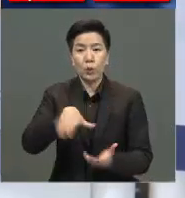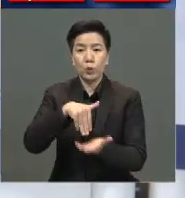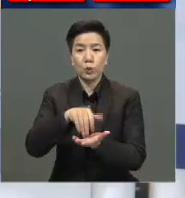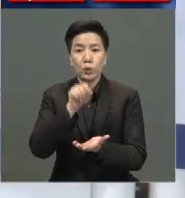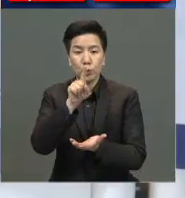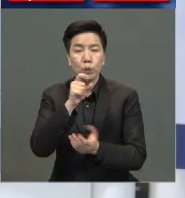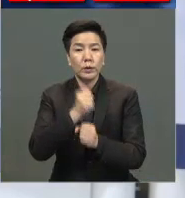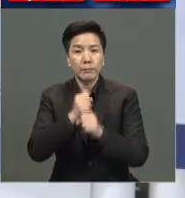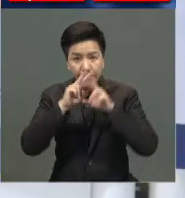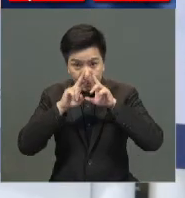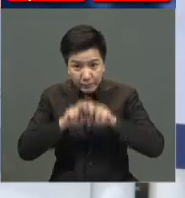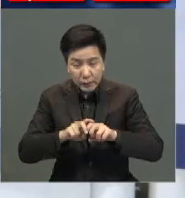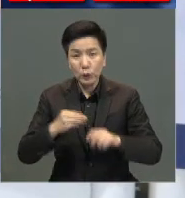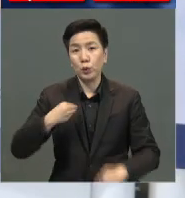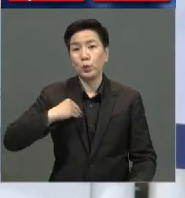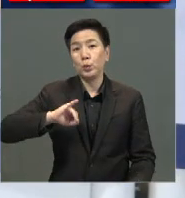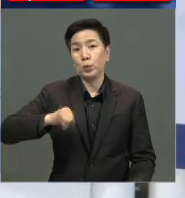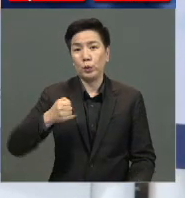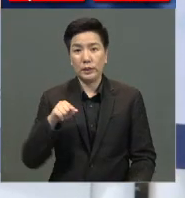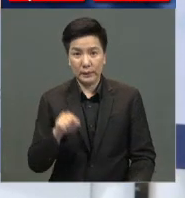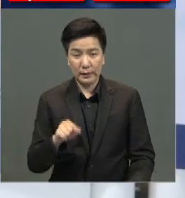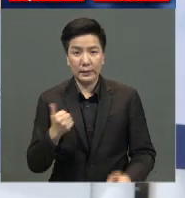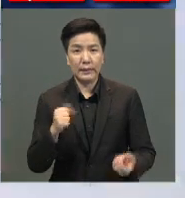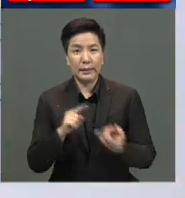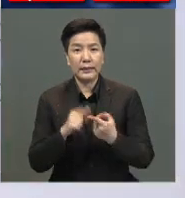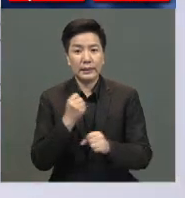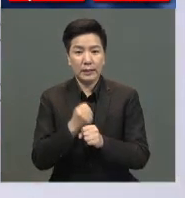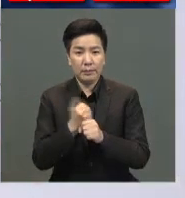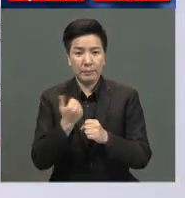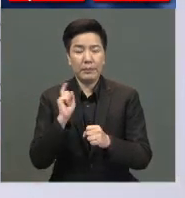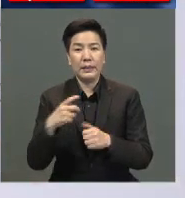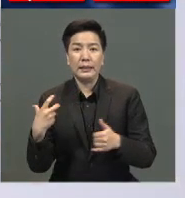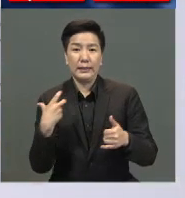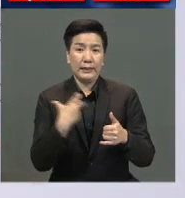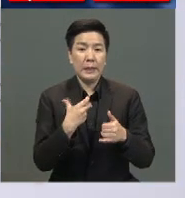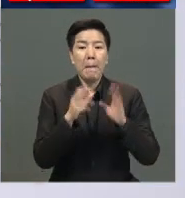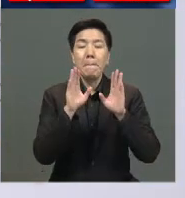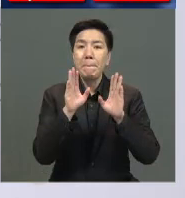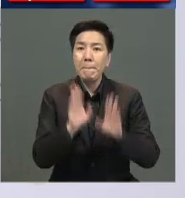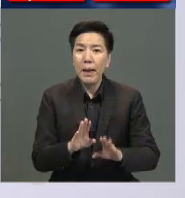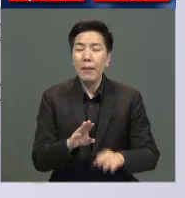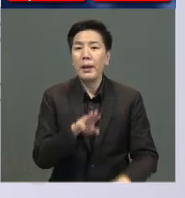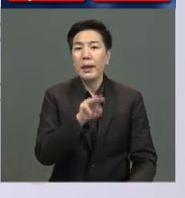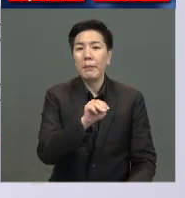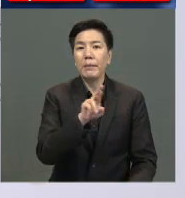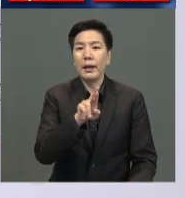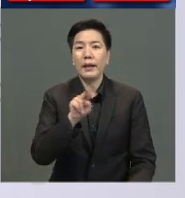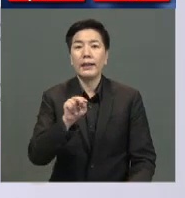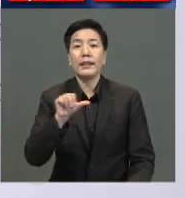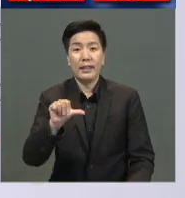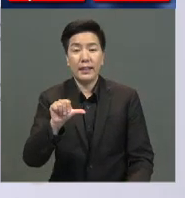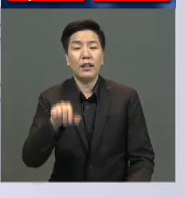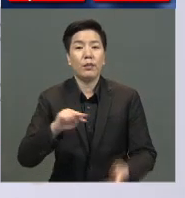ที่สำนักงานคณะกรรมการวิจัยแห่งชาติวชร่วมกับศูนย์วิจัยPrivateแห่งชาติจะลงกรณ์มหาวิทยาลัยกับ 7คนขึ้นมาเป็นวัคซีนในรูปแบบของ mrna